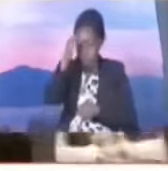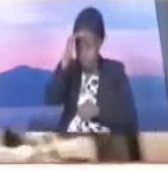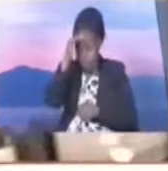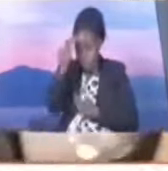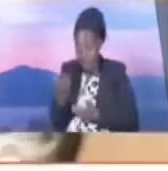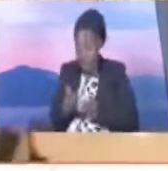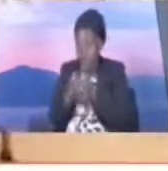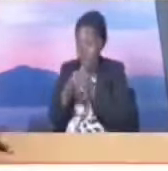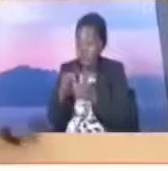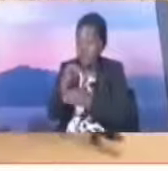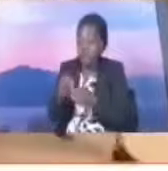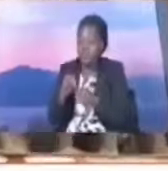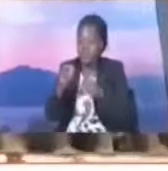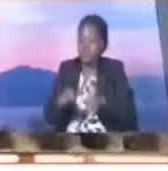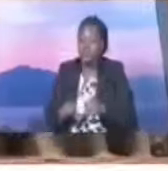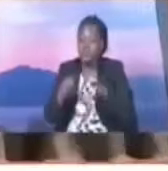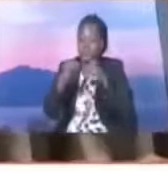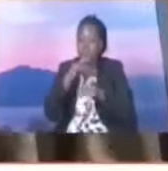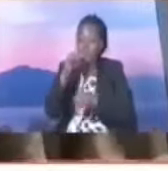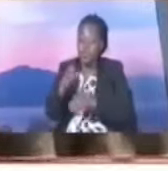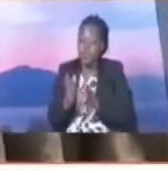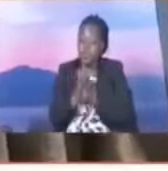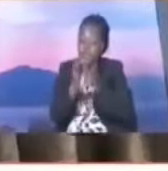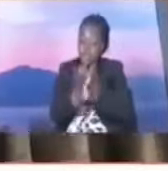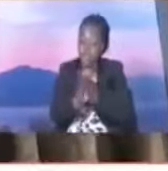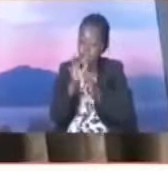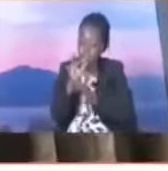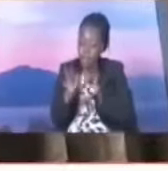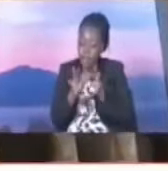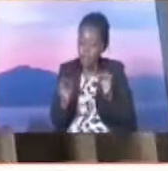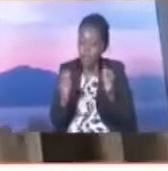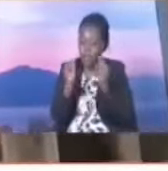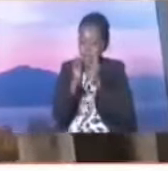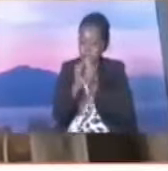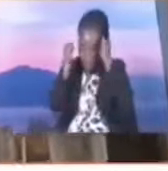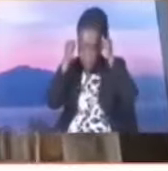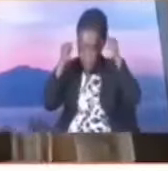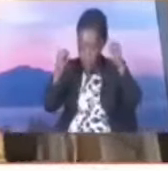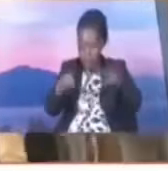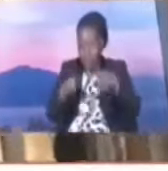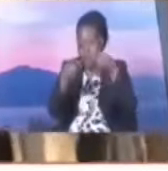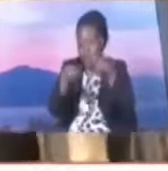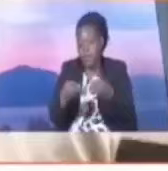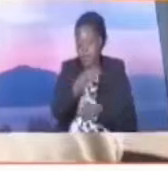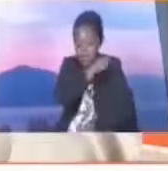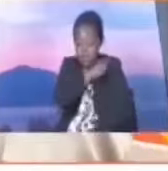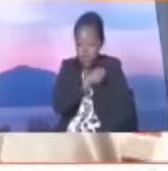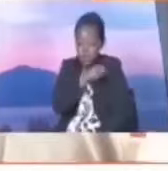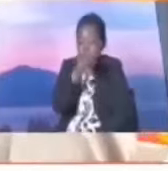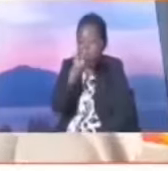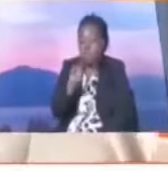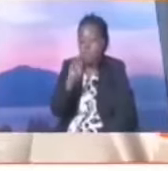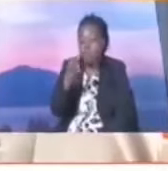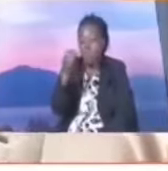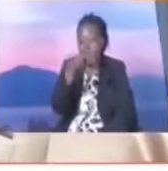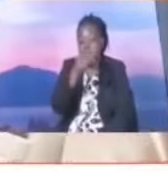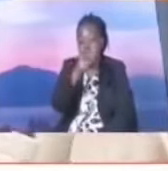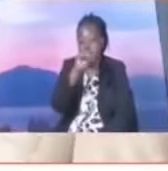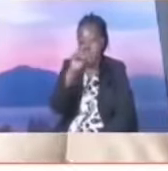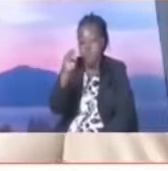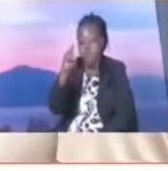National Chairman waabwe Nuwagira banjudde ebirabo bya nte 10 ezibatikkiddwa Jeno Mohozi Kaine Ugaba. Zino ente